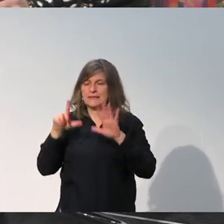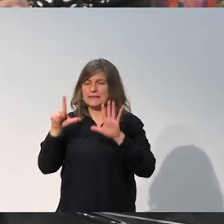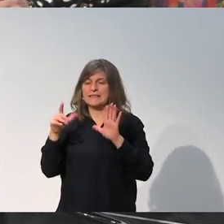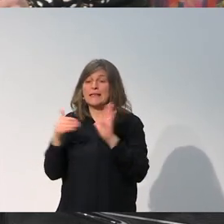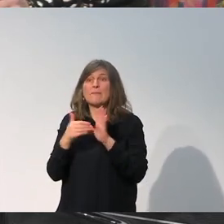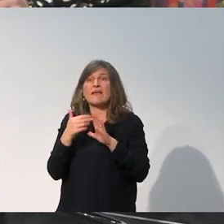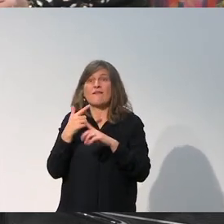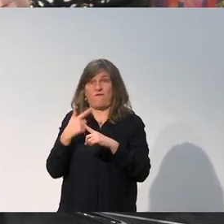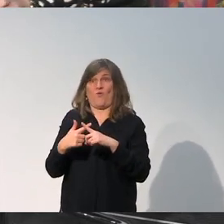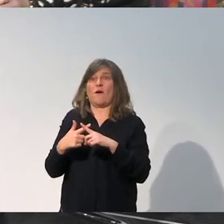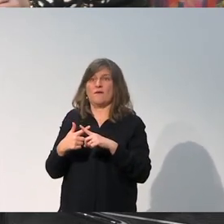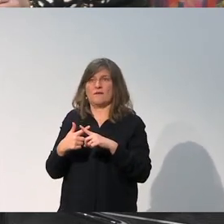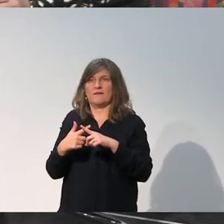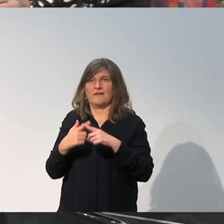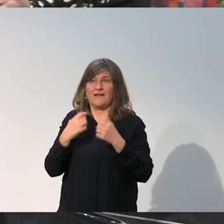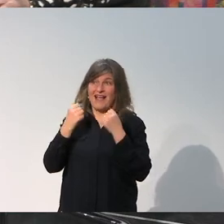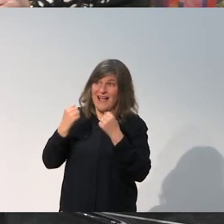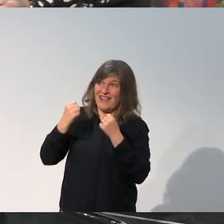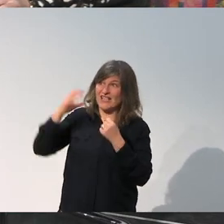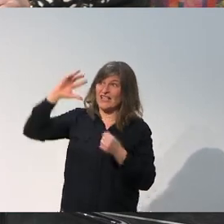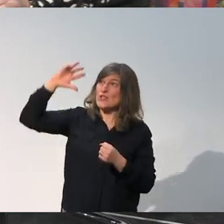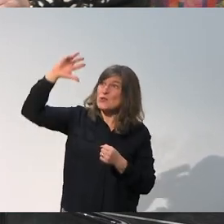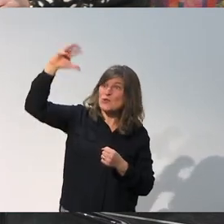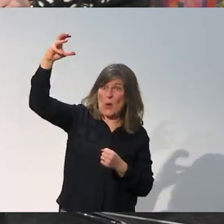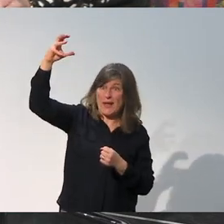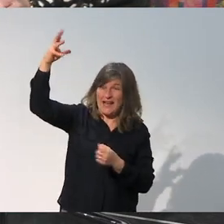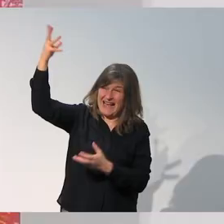plus d'énergie solaire